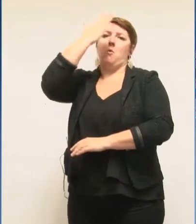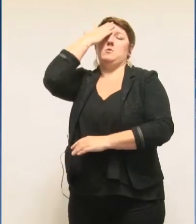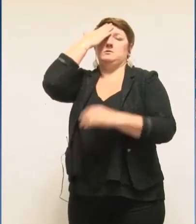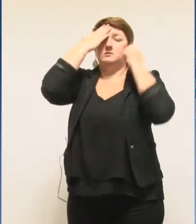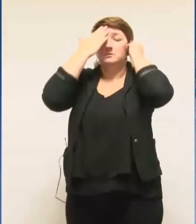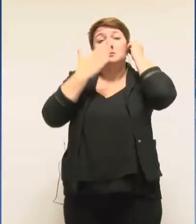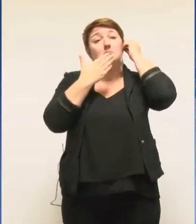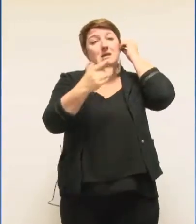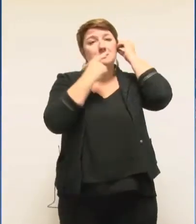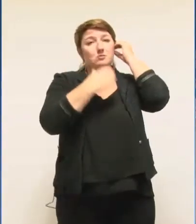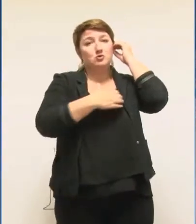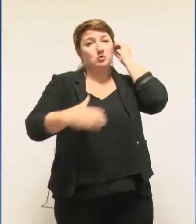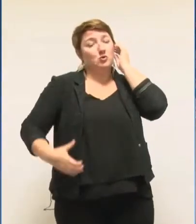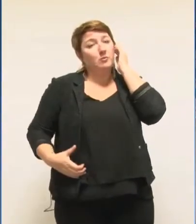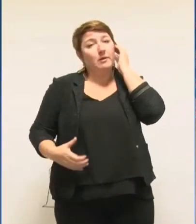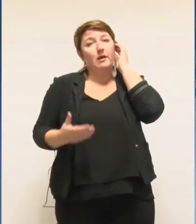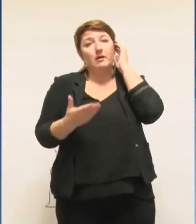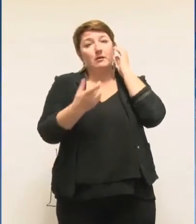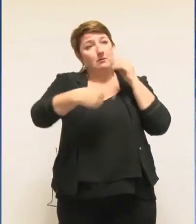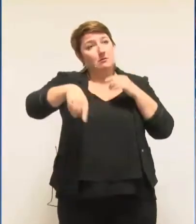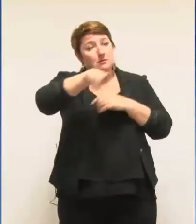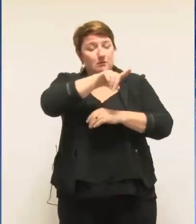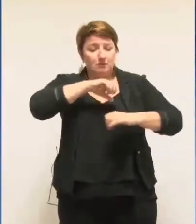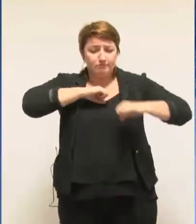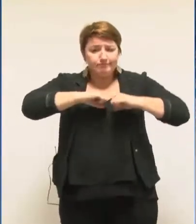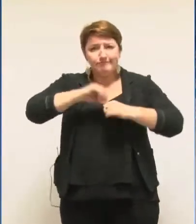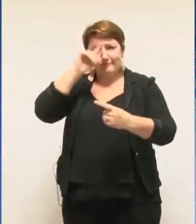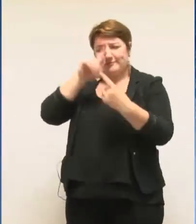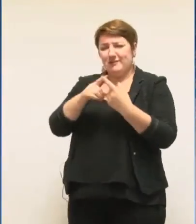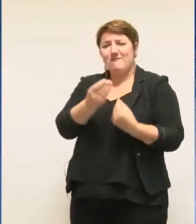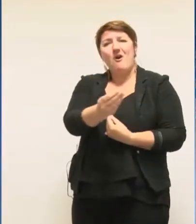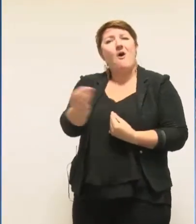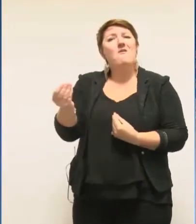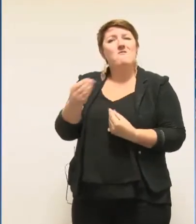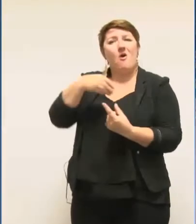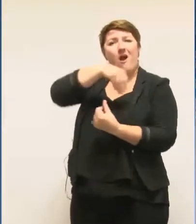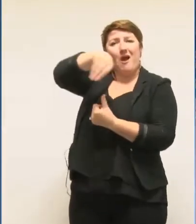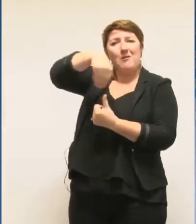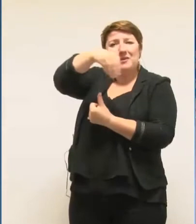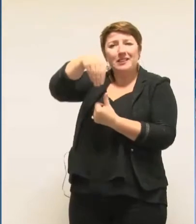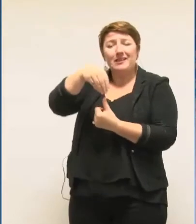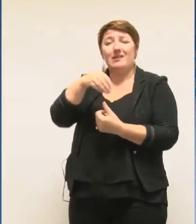les enfants de Sevan et de l'Arménie puissent continuer